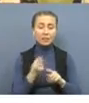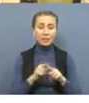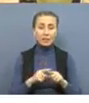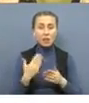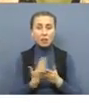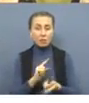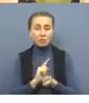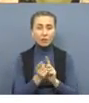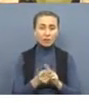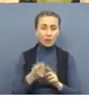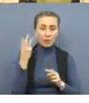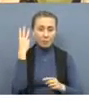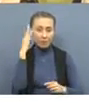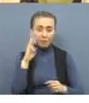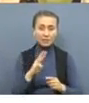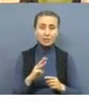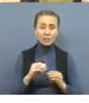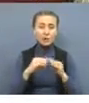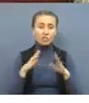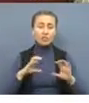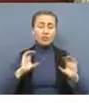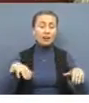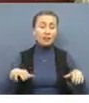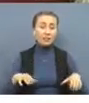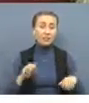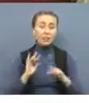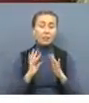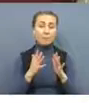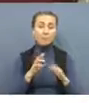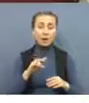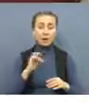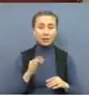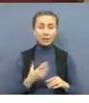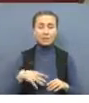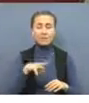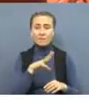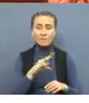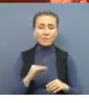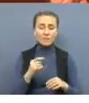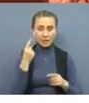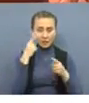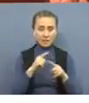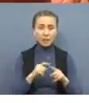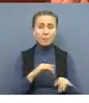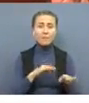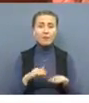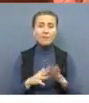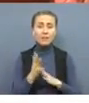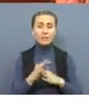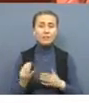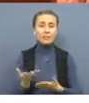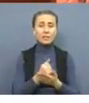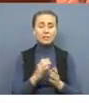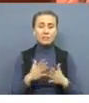и модернизировать машино-тракторный парк. Данные меры позволили провести весь комплекс агротехнических мероприятий, вырастить и собрать свыше